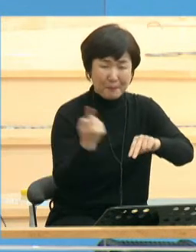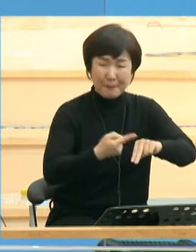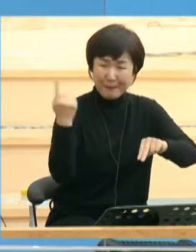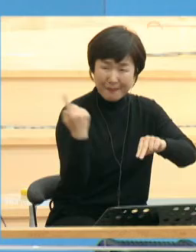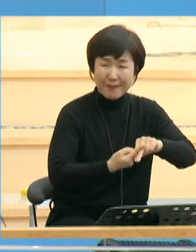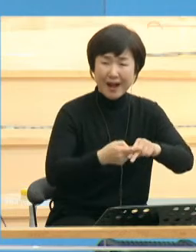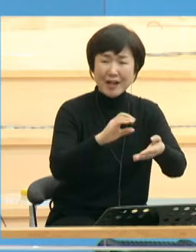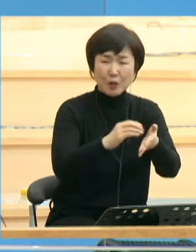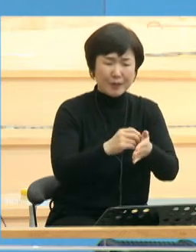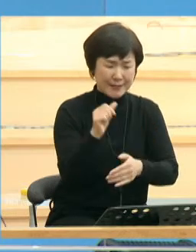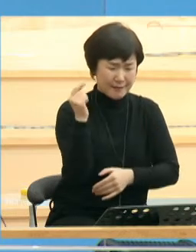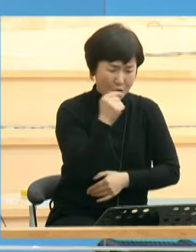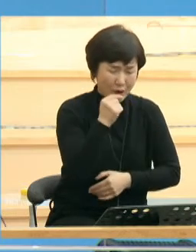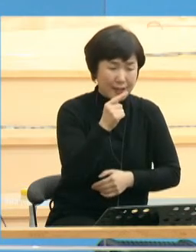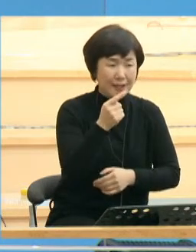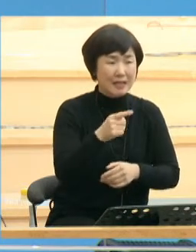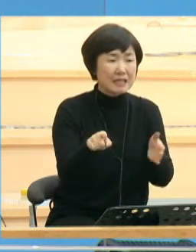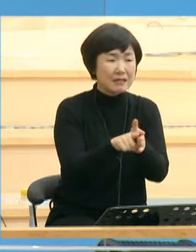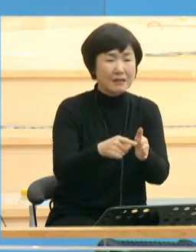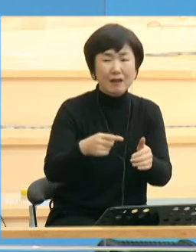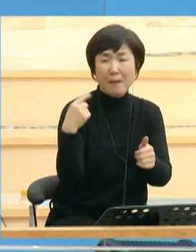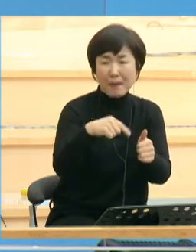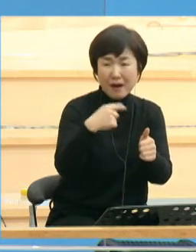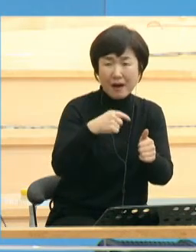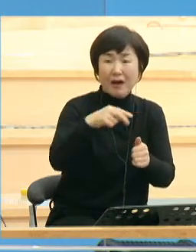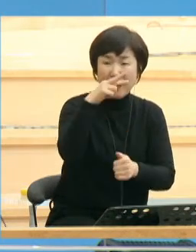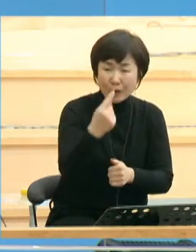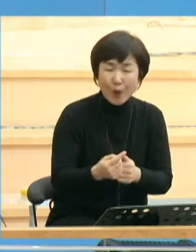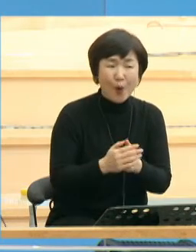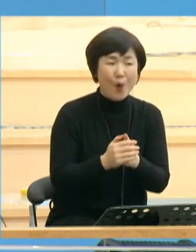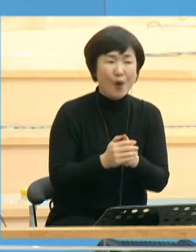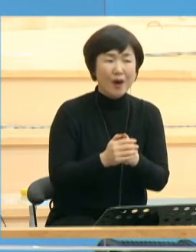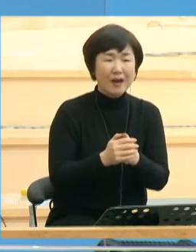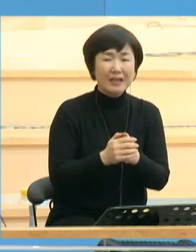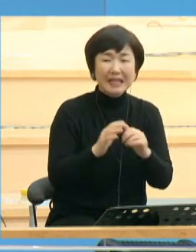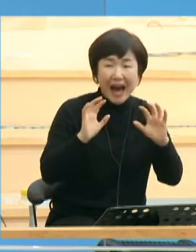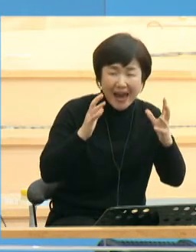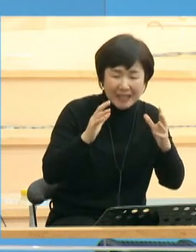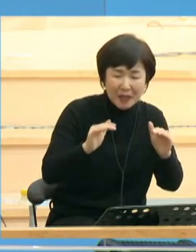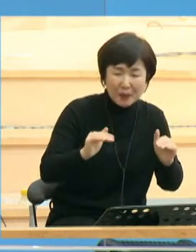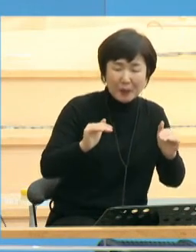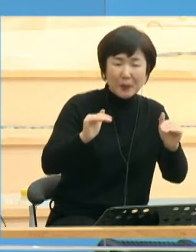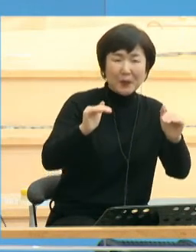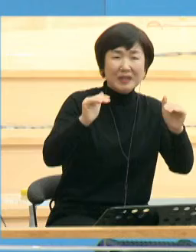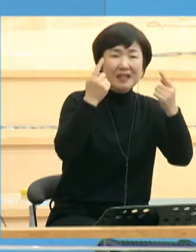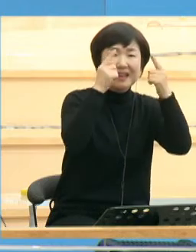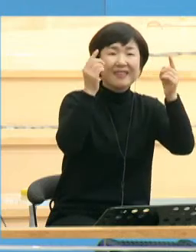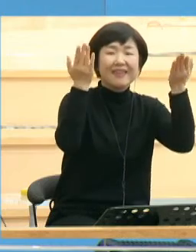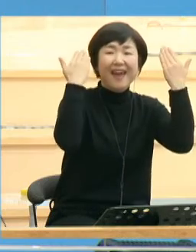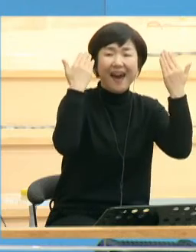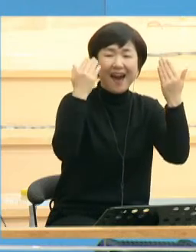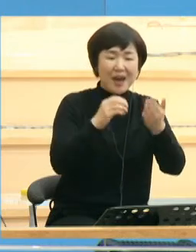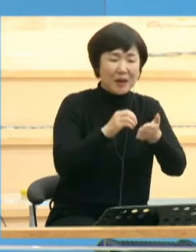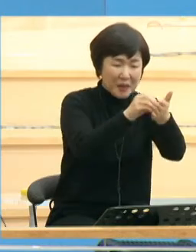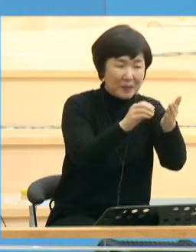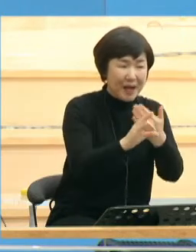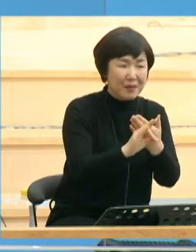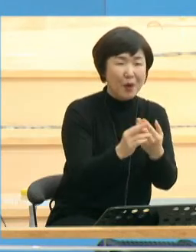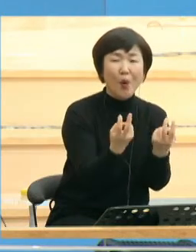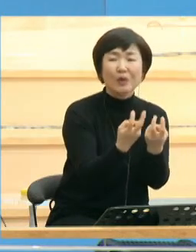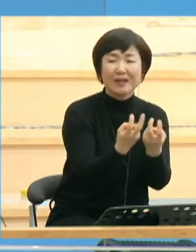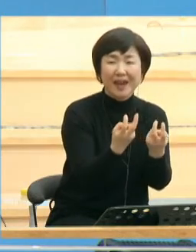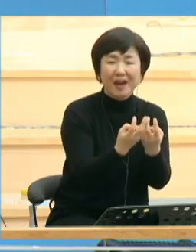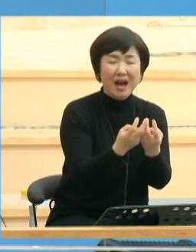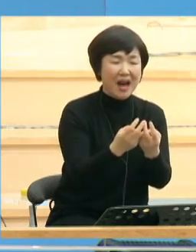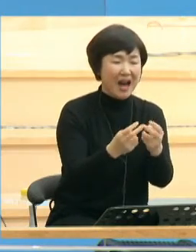철저하게 막 신앙교육을 해도요 그렇게 해도 아이들이 대학을 딱 들어가면 어떻게 됩니까 집중 8권 어떻게 되요 믿음